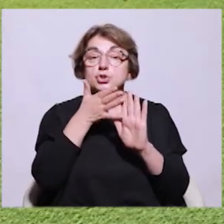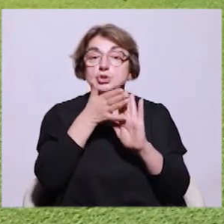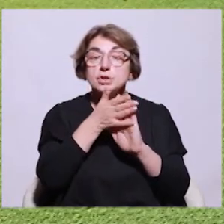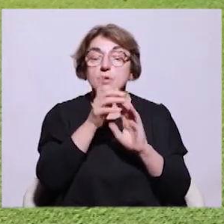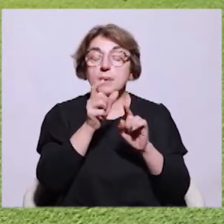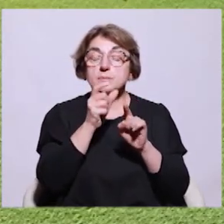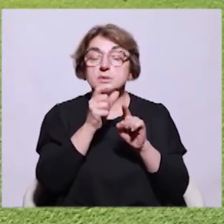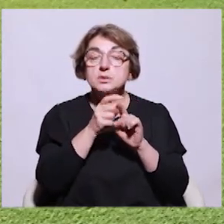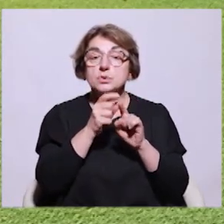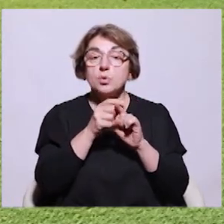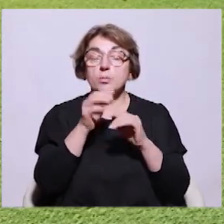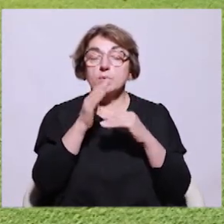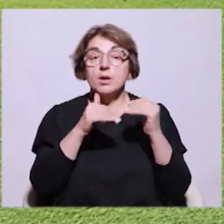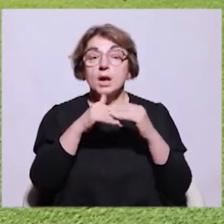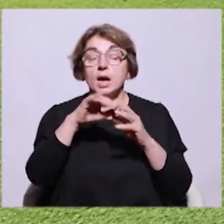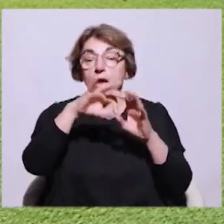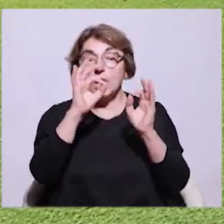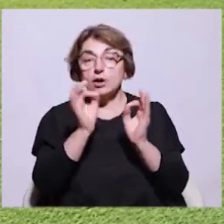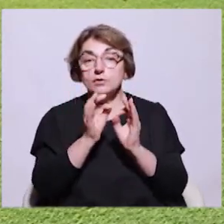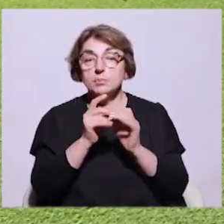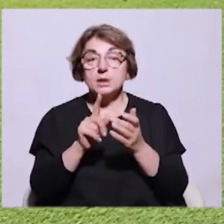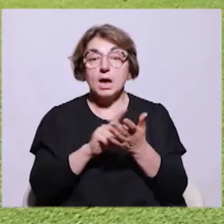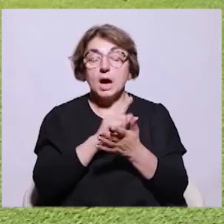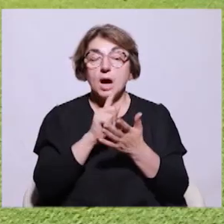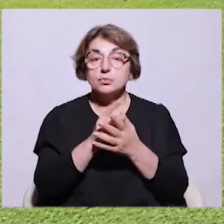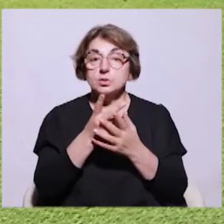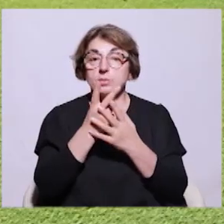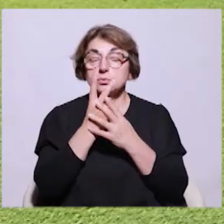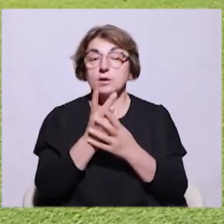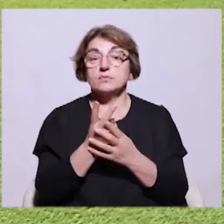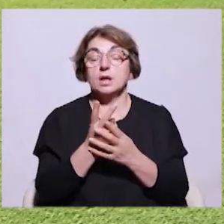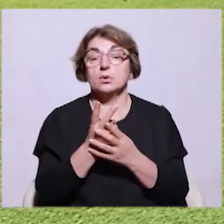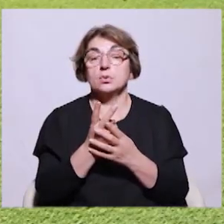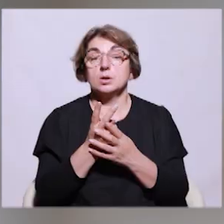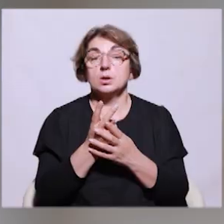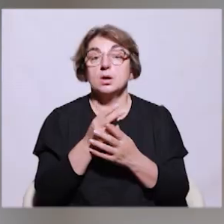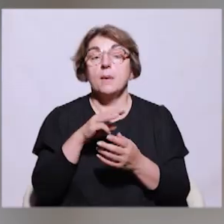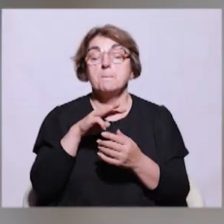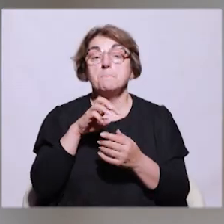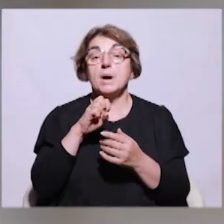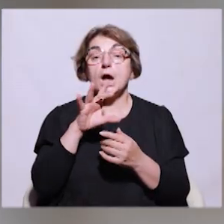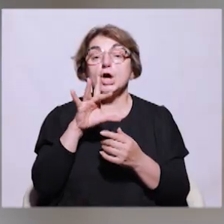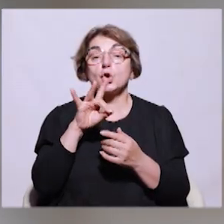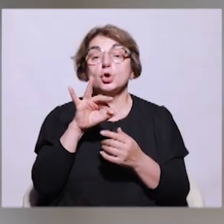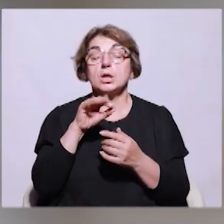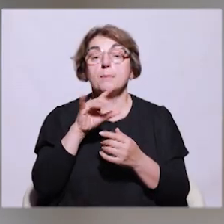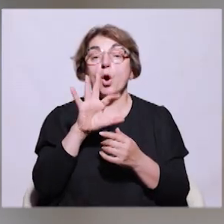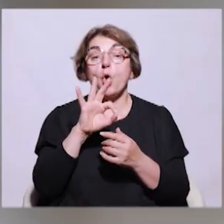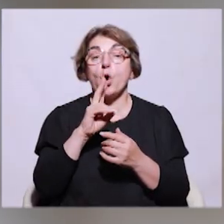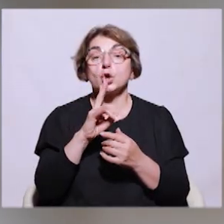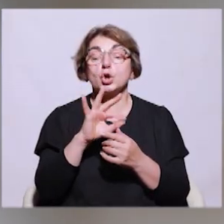სიბრტყობრივ ხელოვნებაში და აუცილებლად უნდა ვახსენო მაროიამა